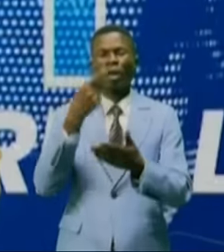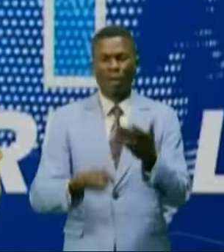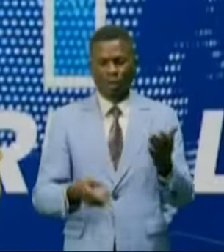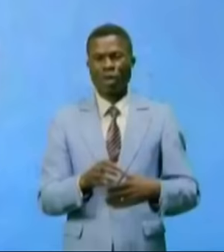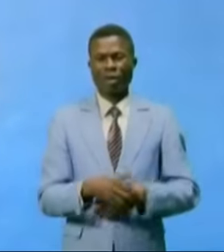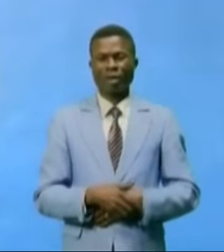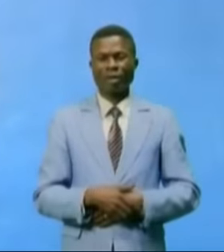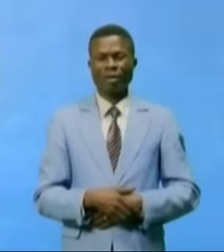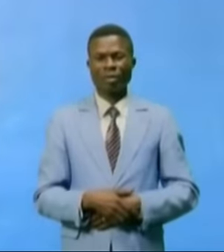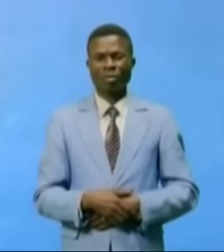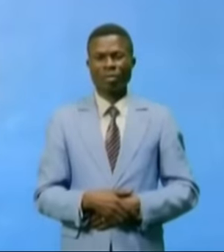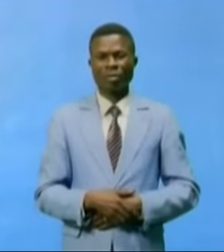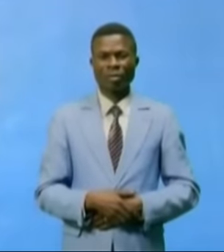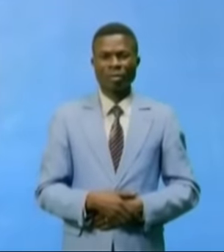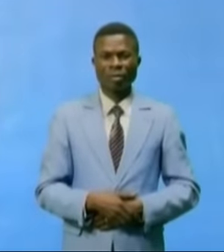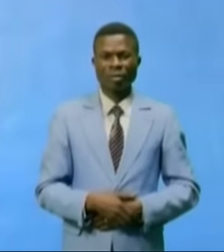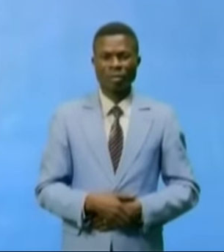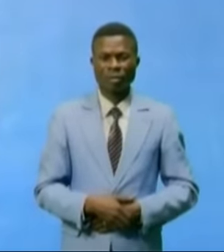Kamba.